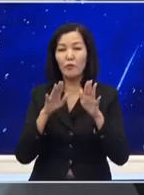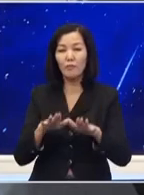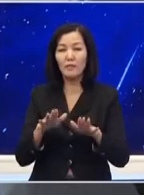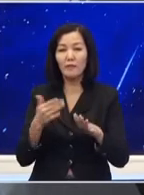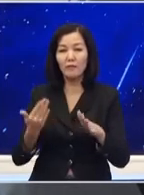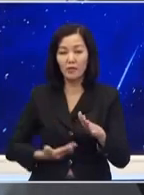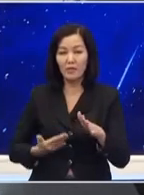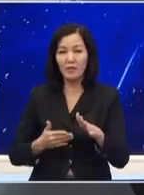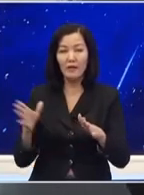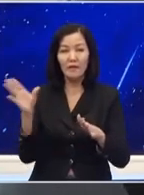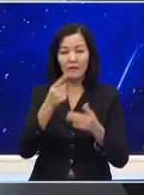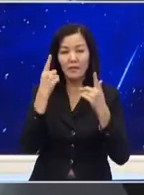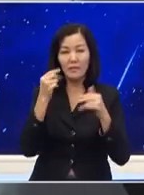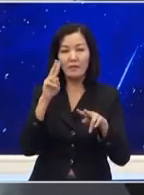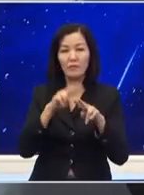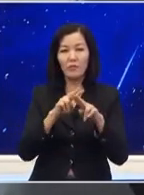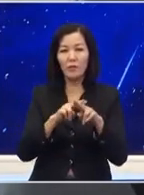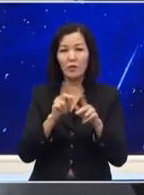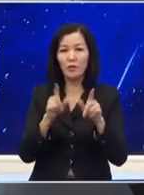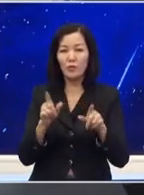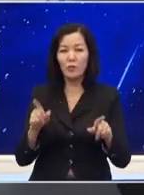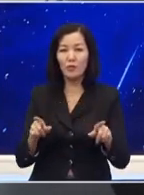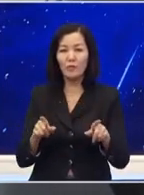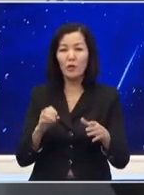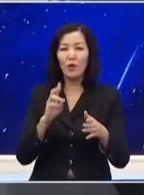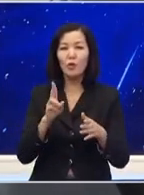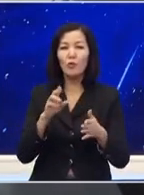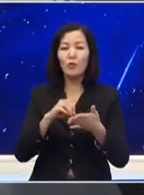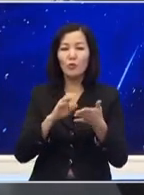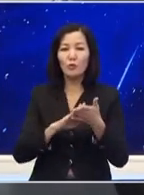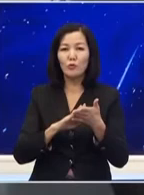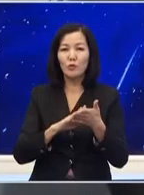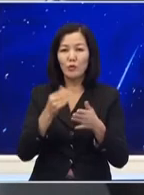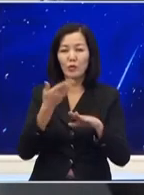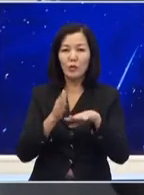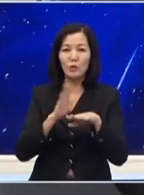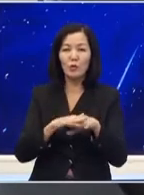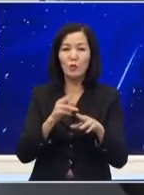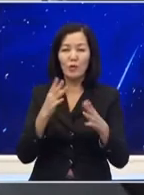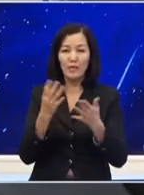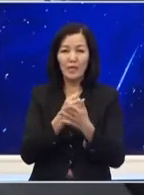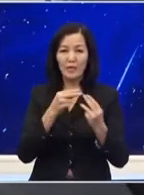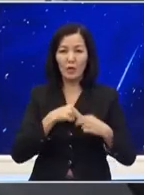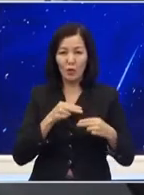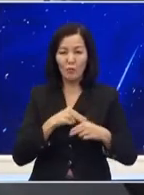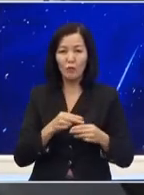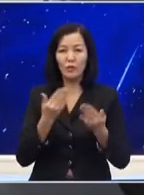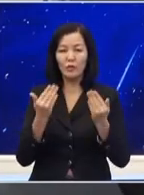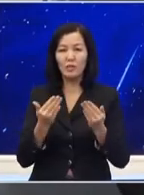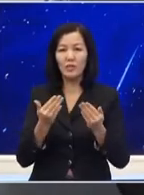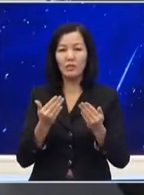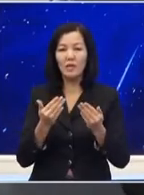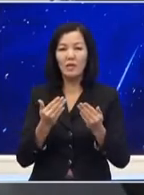я. Все же знают, что осужденным и людям, состоящим на учете в службе пробации, тяжело трудоустроиться. Такие люди чаще